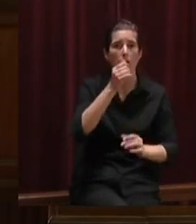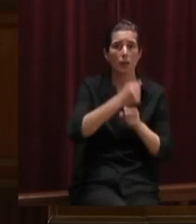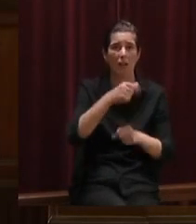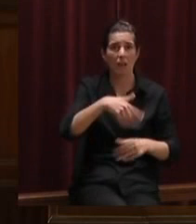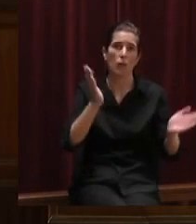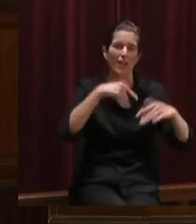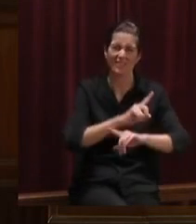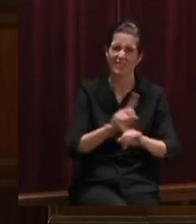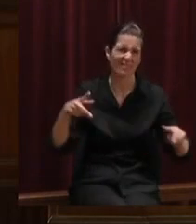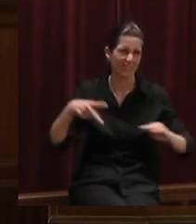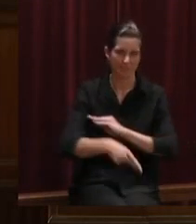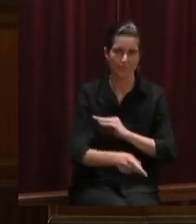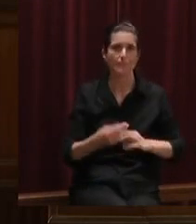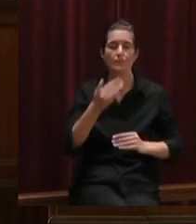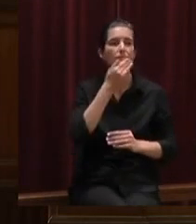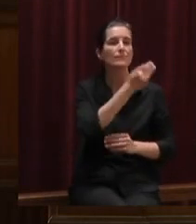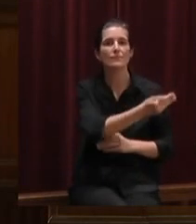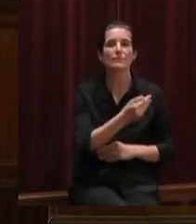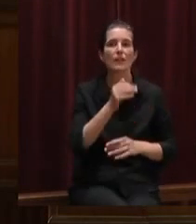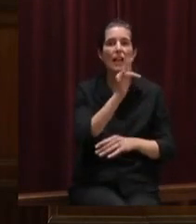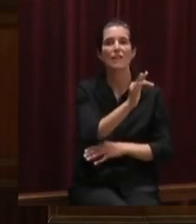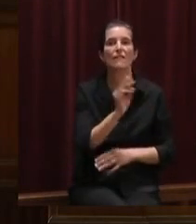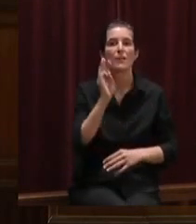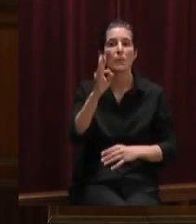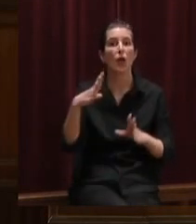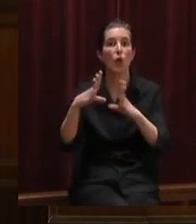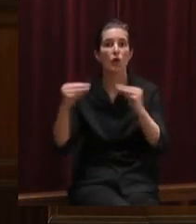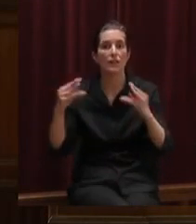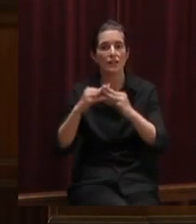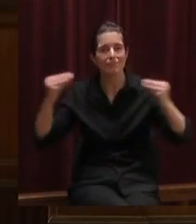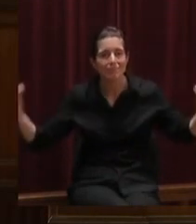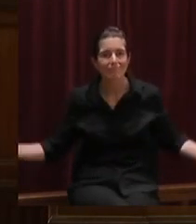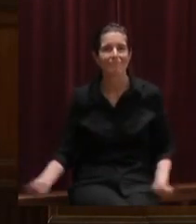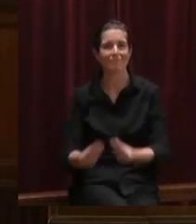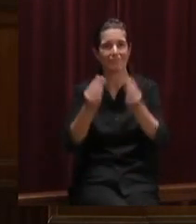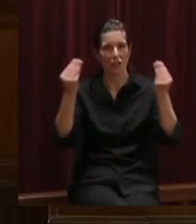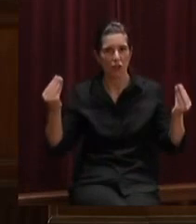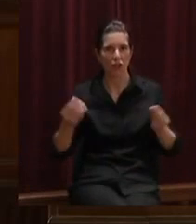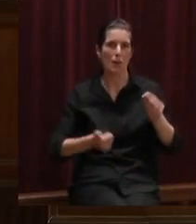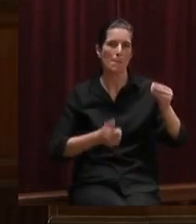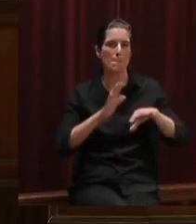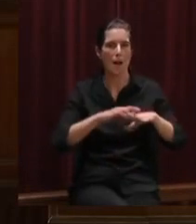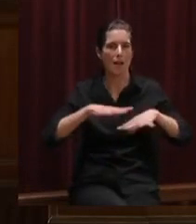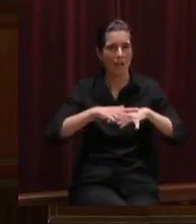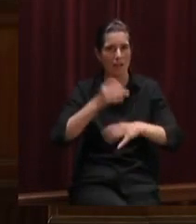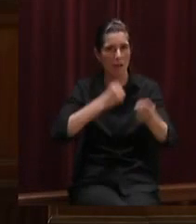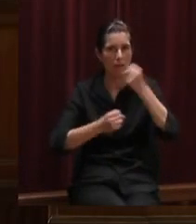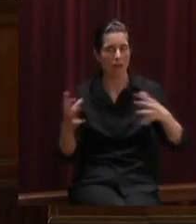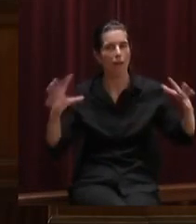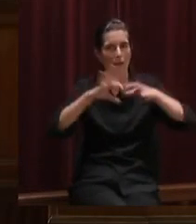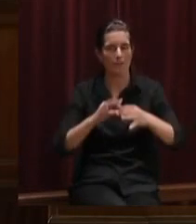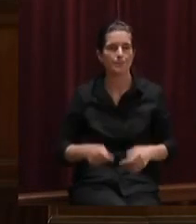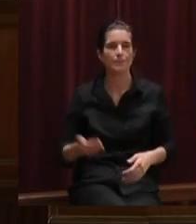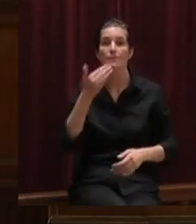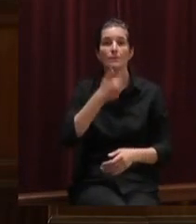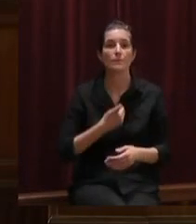i d'universitat i que cada vegada estiguin més adaptades al nostre teixit econòmic. Ens demana que garantim als nostres nous titulats